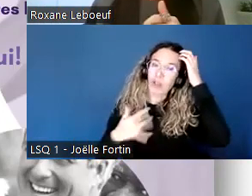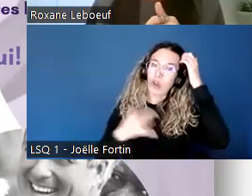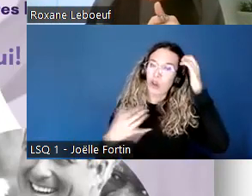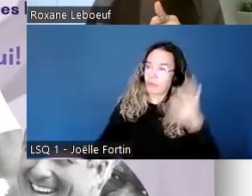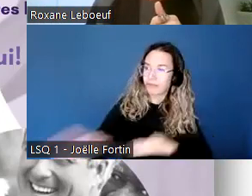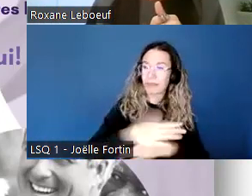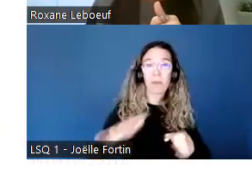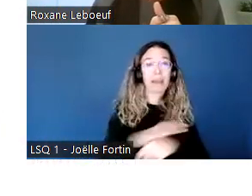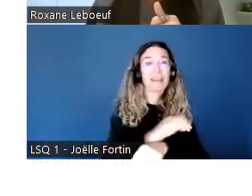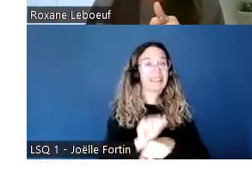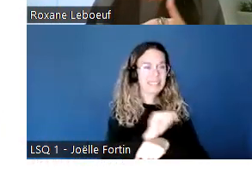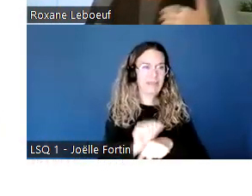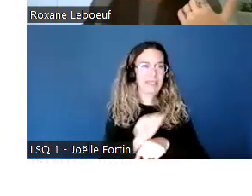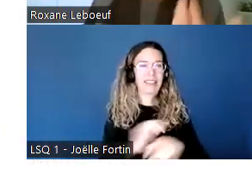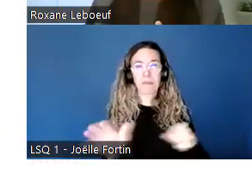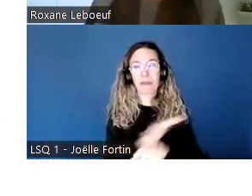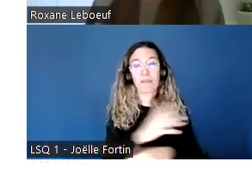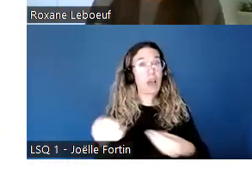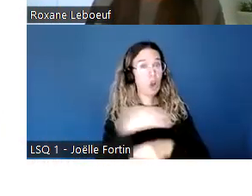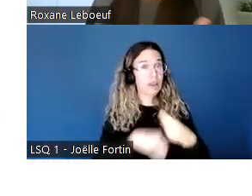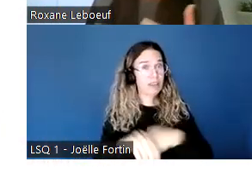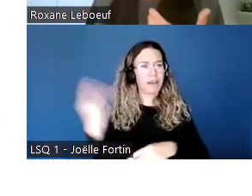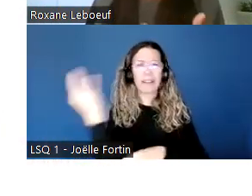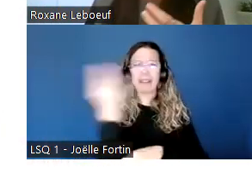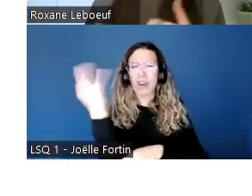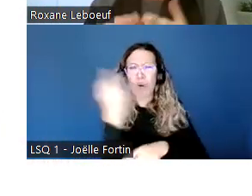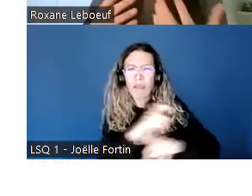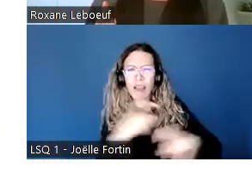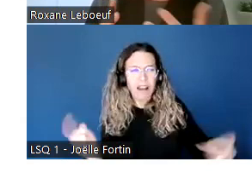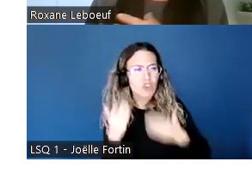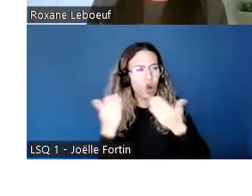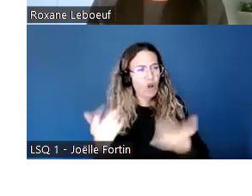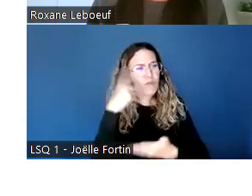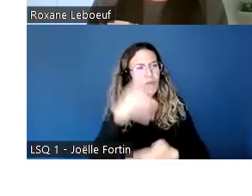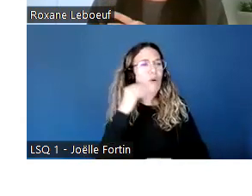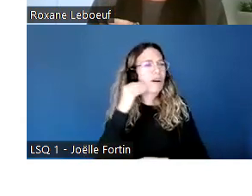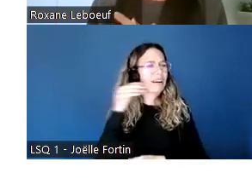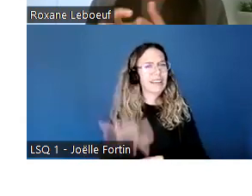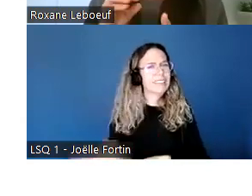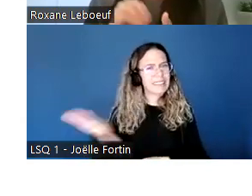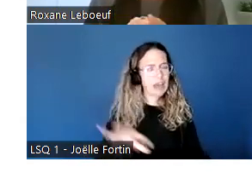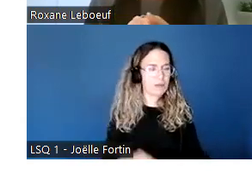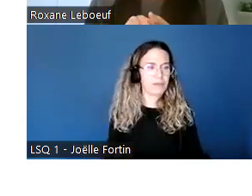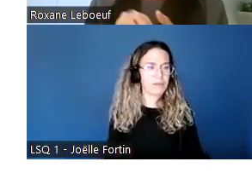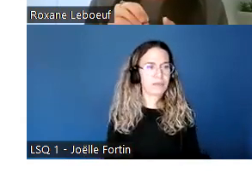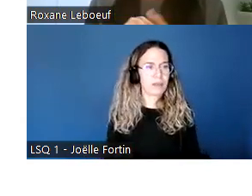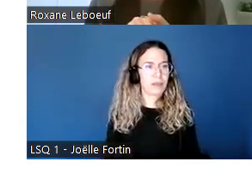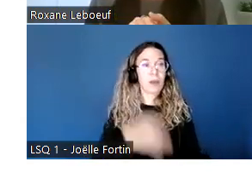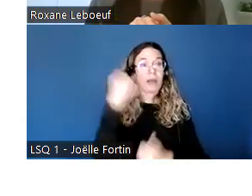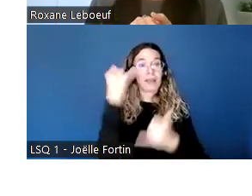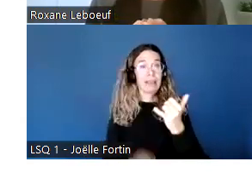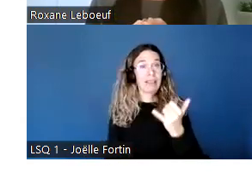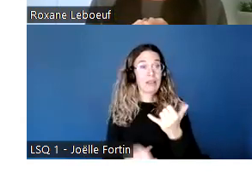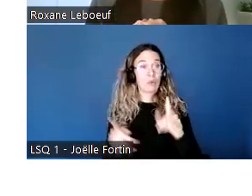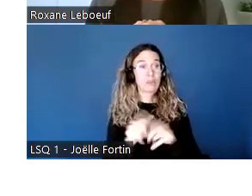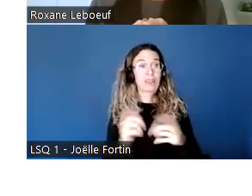plusieurs activités offertes par d'autres organismes et plusieurs conférences aussi offertes pour les résidents par d'autres organismes. Et la dernière chose qui